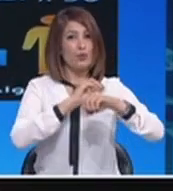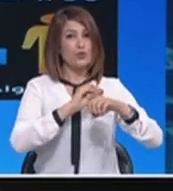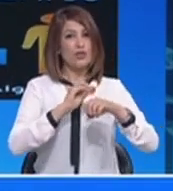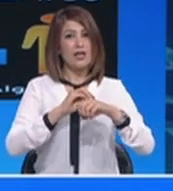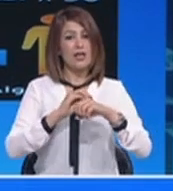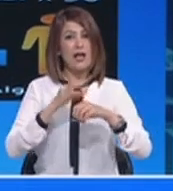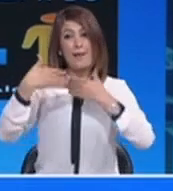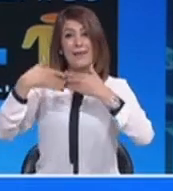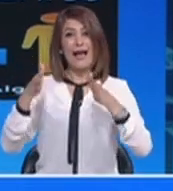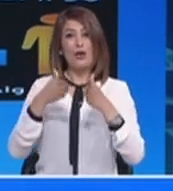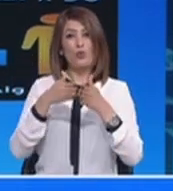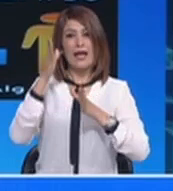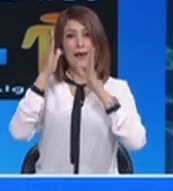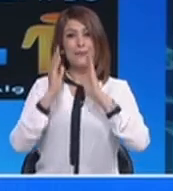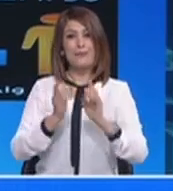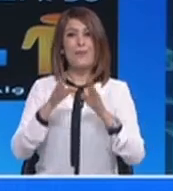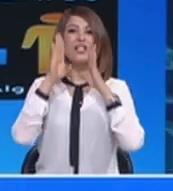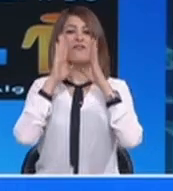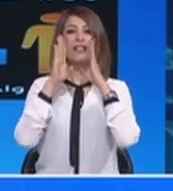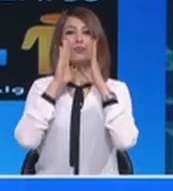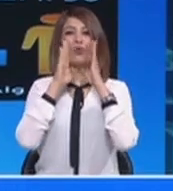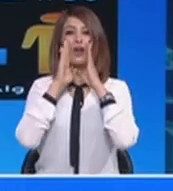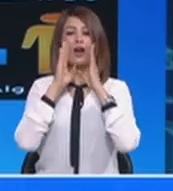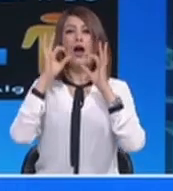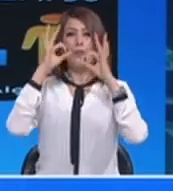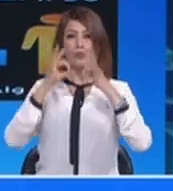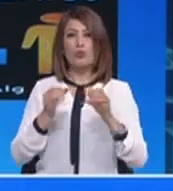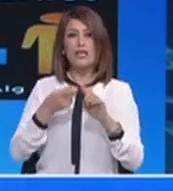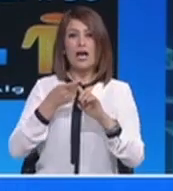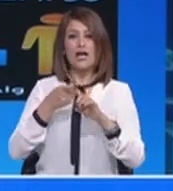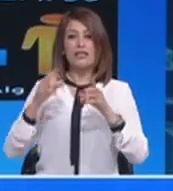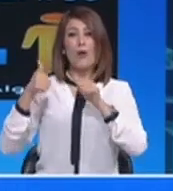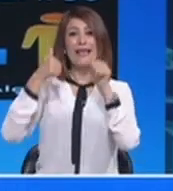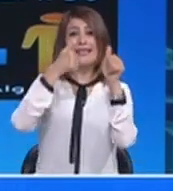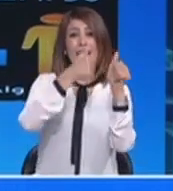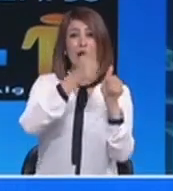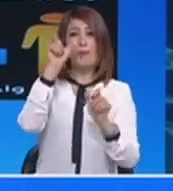الانماء وان كانت اجواؤه القاعده